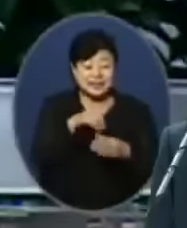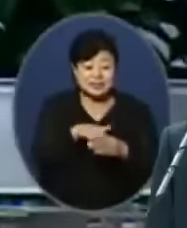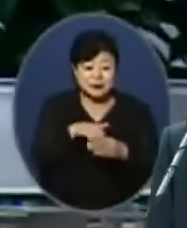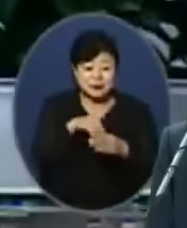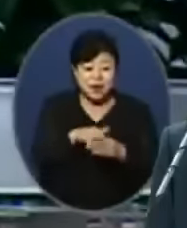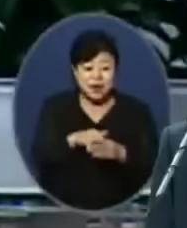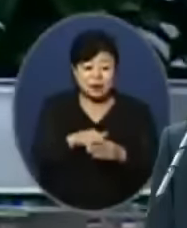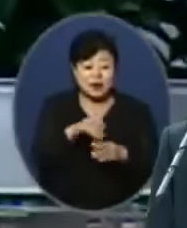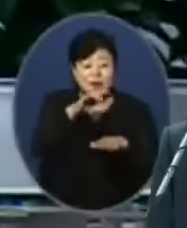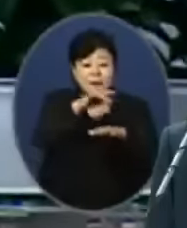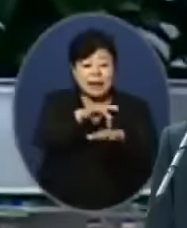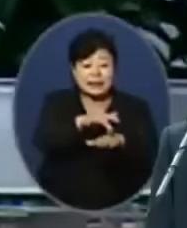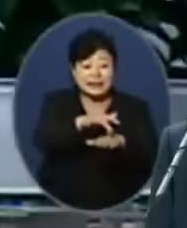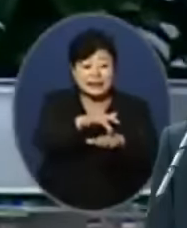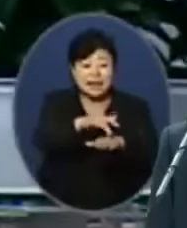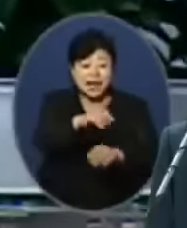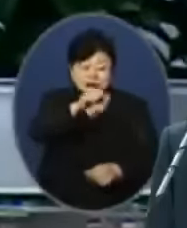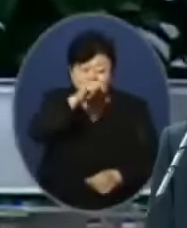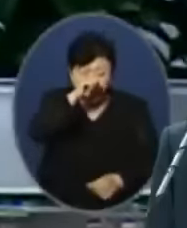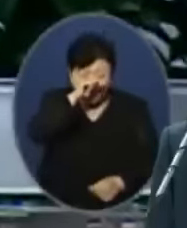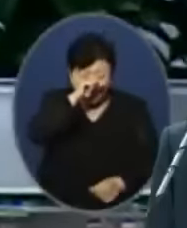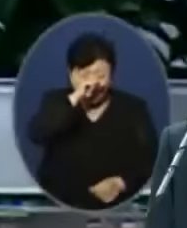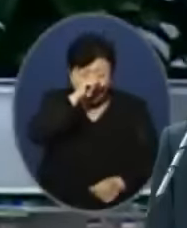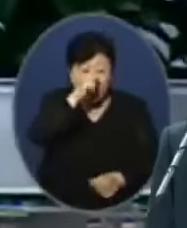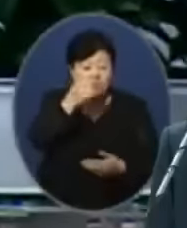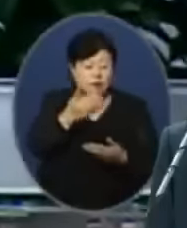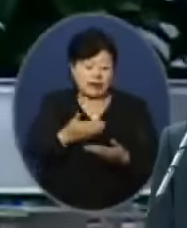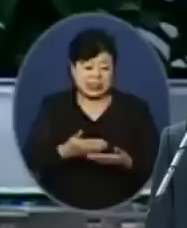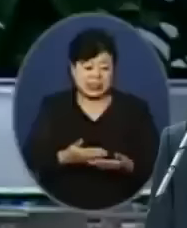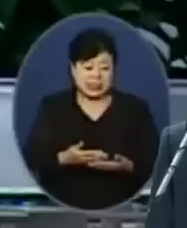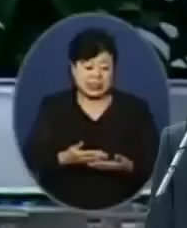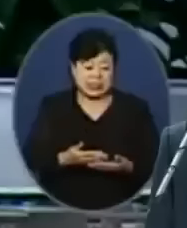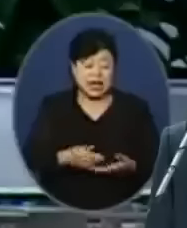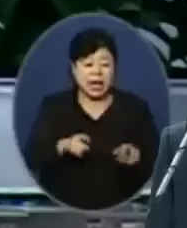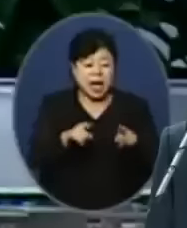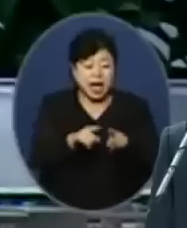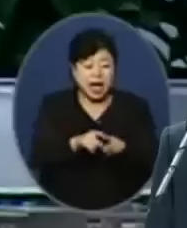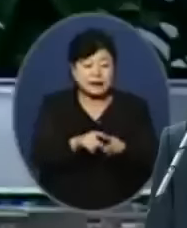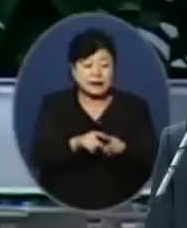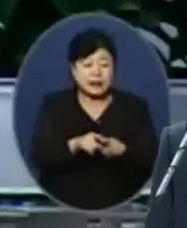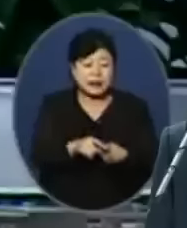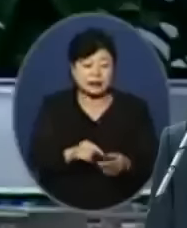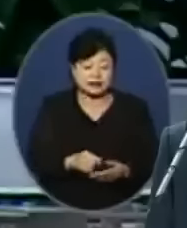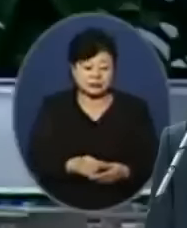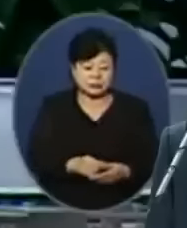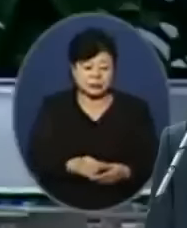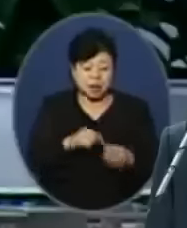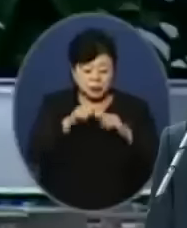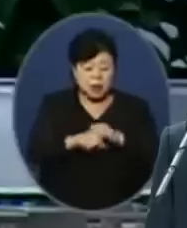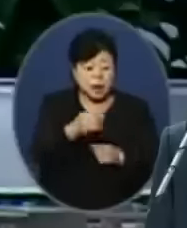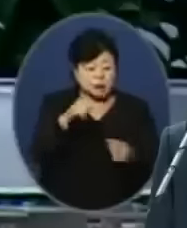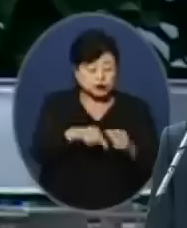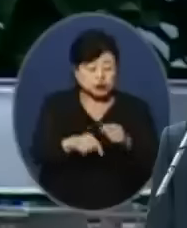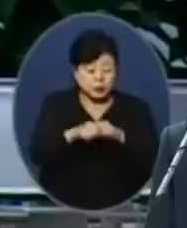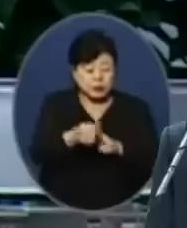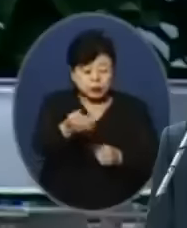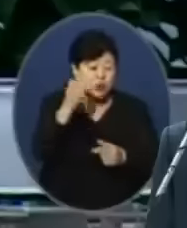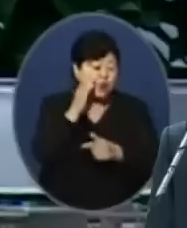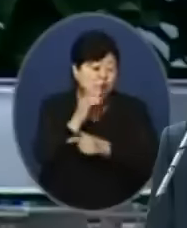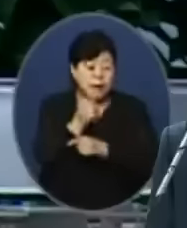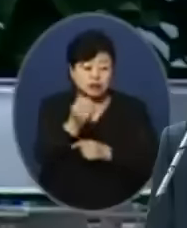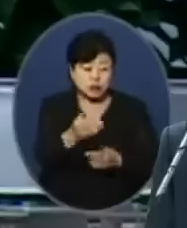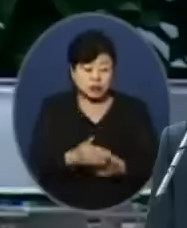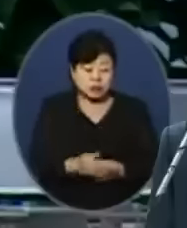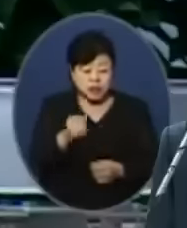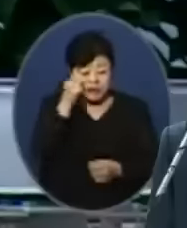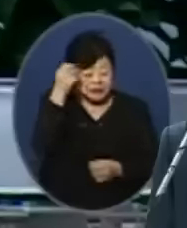심으면 마귀가 얼씨구나 좋다고 받아서 그와 더불어 도역질하고 죽이고 멸망시키는 열매를 맺는 것입니다.